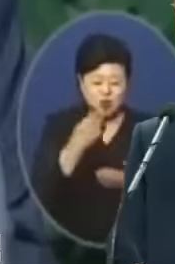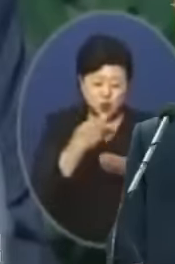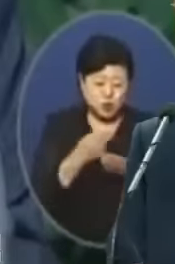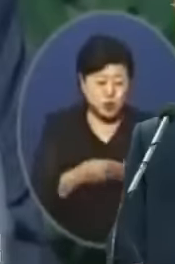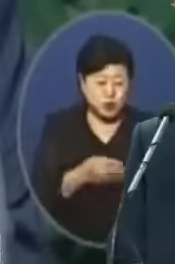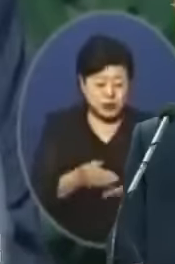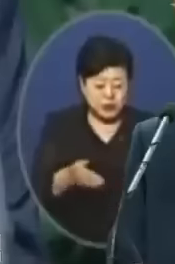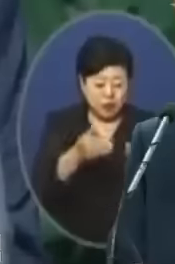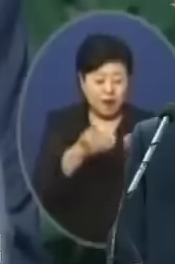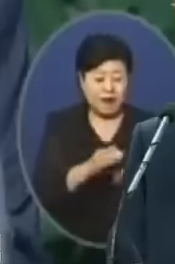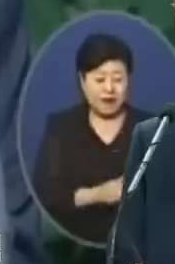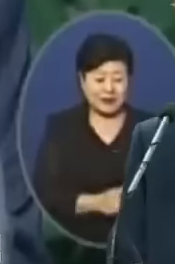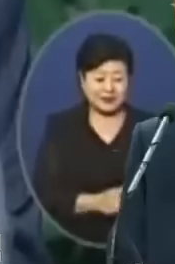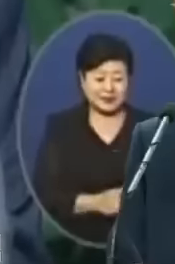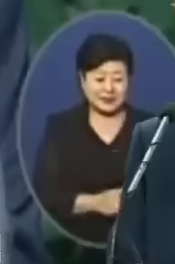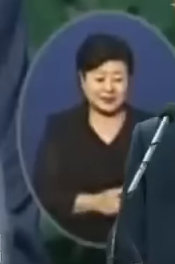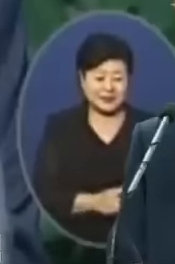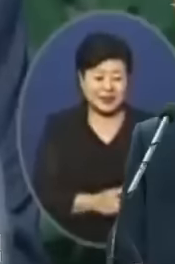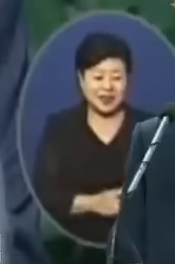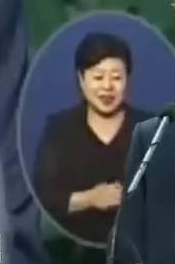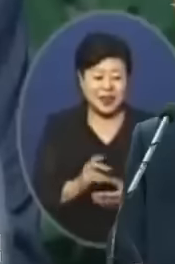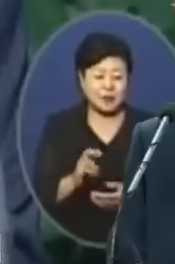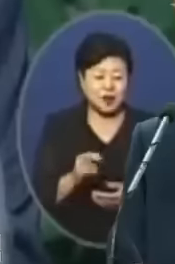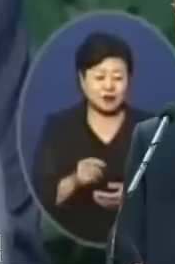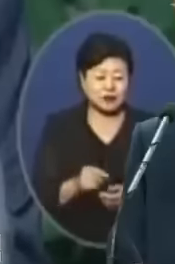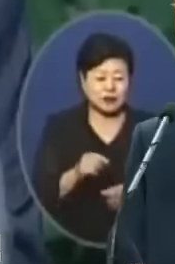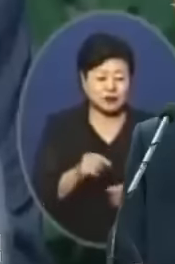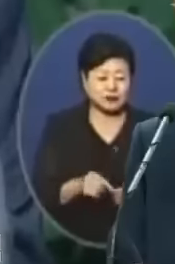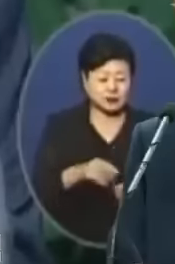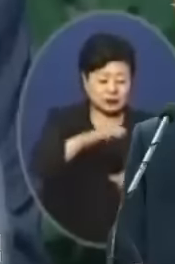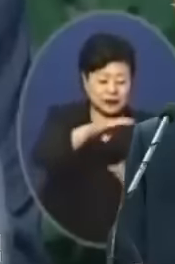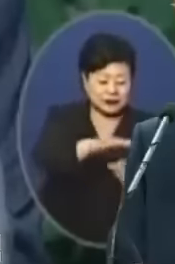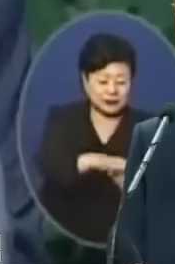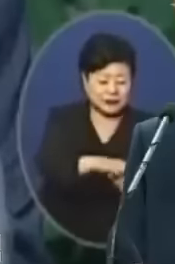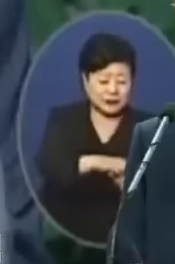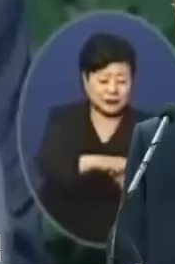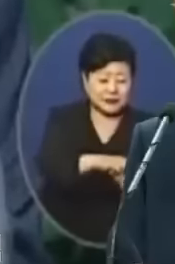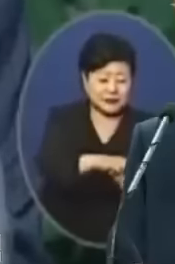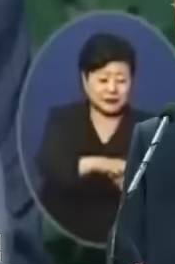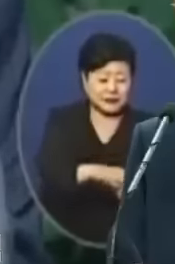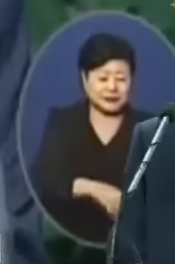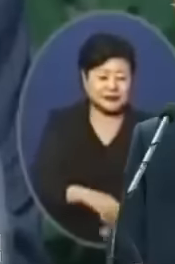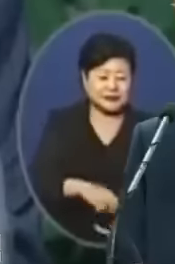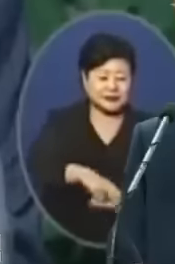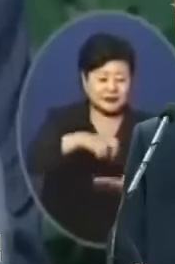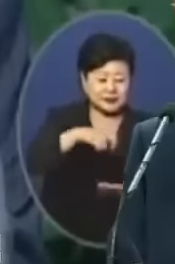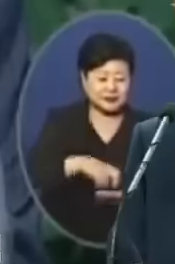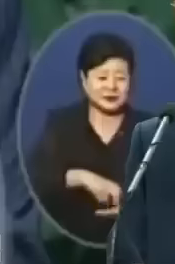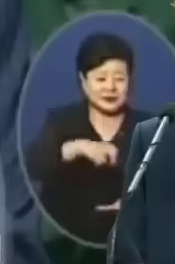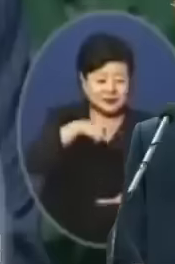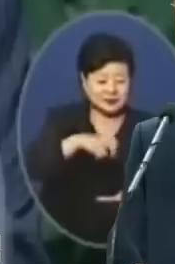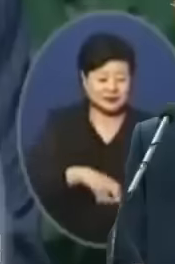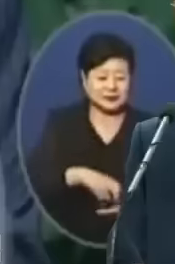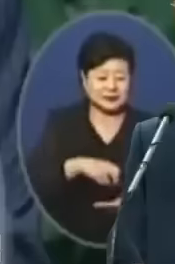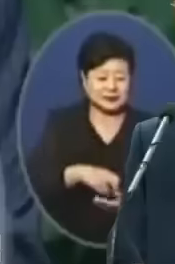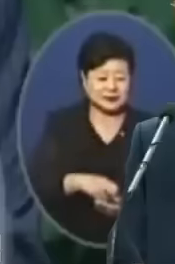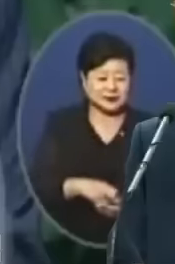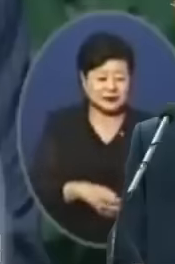유리병에다가 벼룩을 넣고 뚜껑을 덮어놓으면 나가겠다고 뛰는데 뛸 때마다